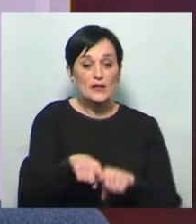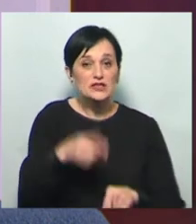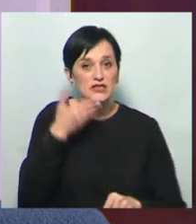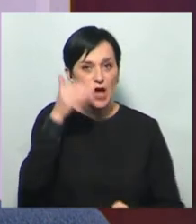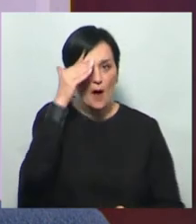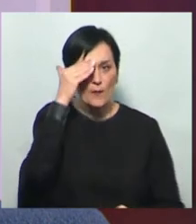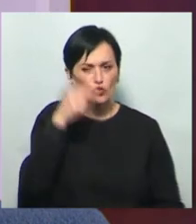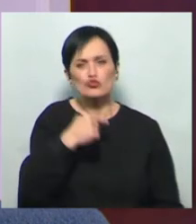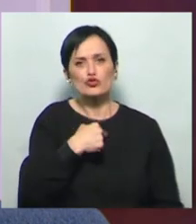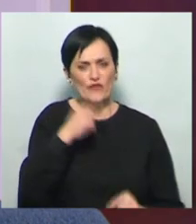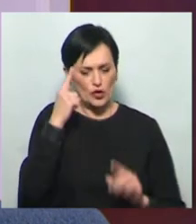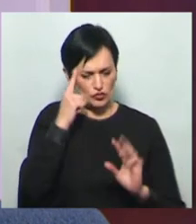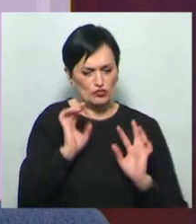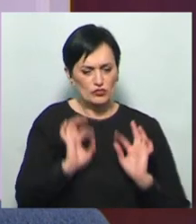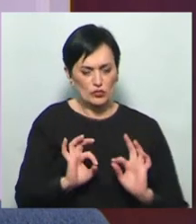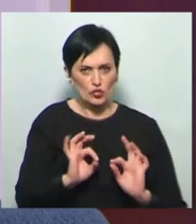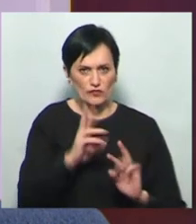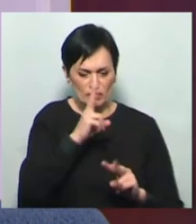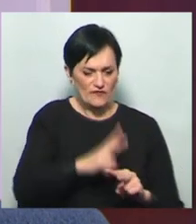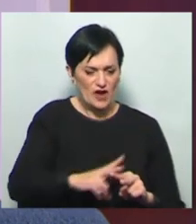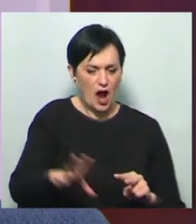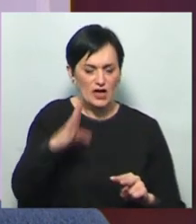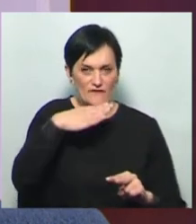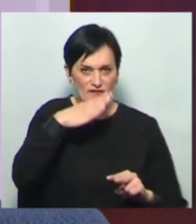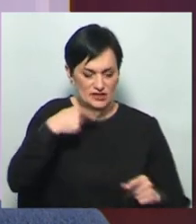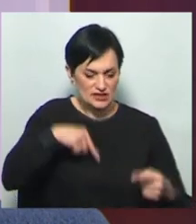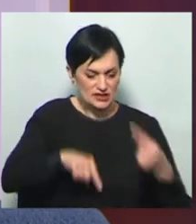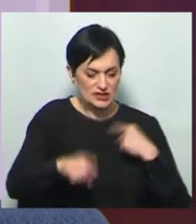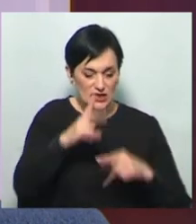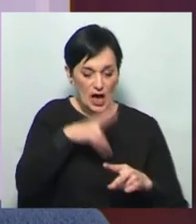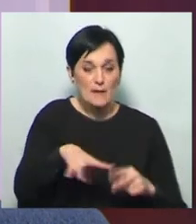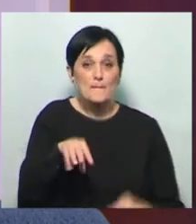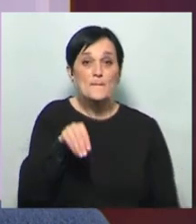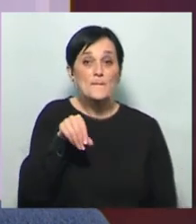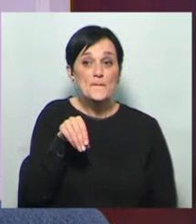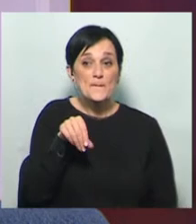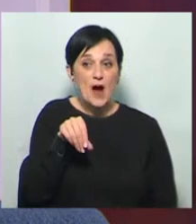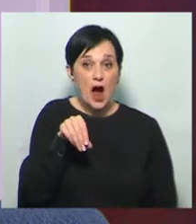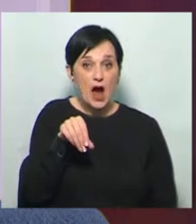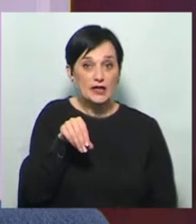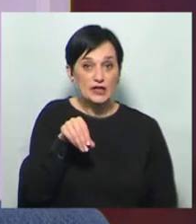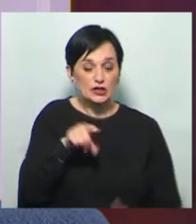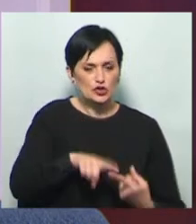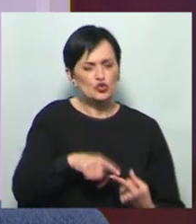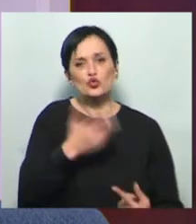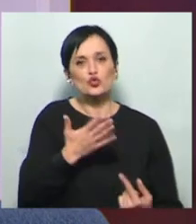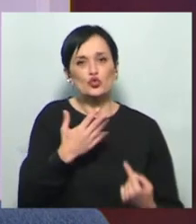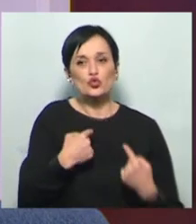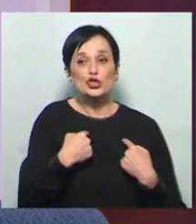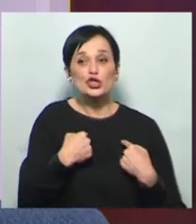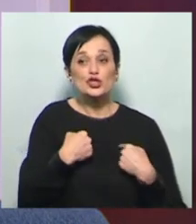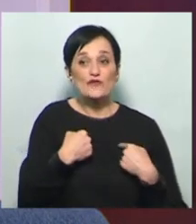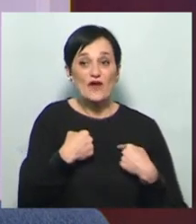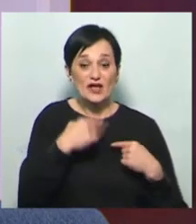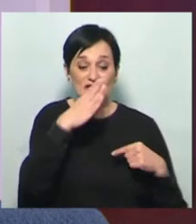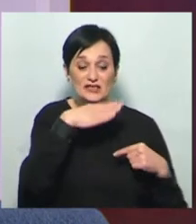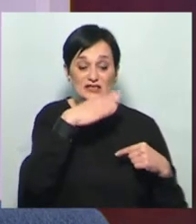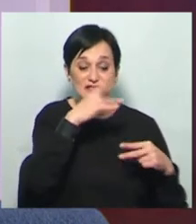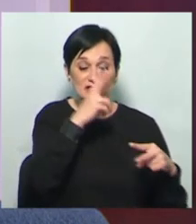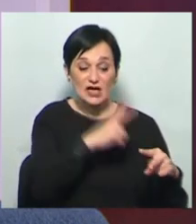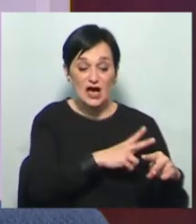ჩვენ ლოგიკურად ვკარგავთ წყალს. რაც შეეხება მარილს, აი თუ ჩვენ გვჭირდება დაკარგულ წყალთან